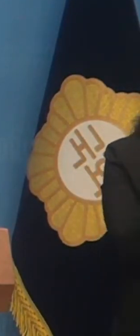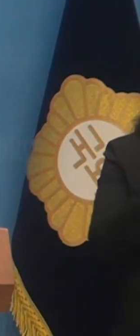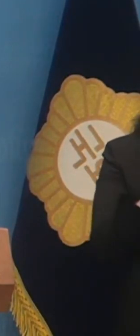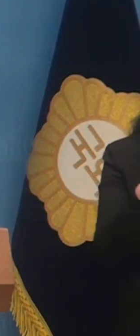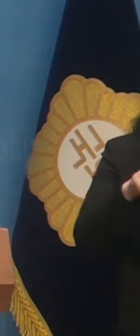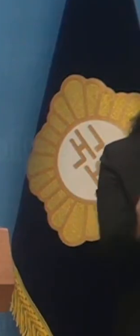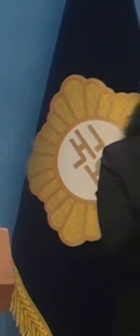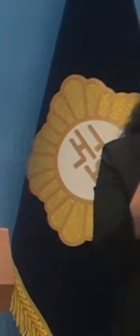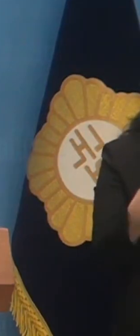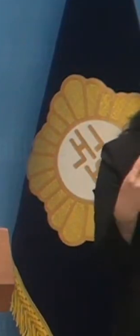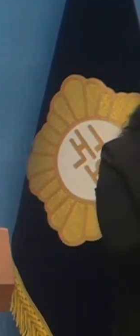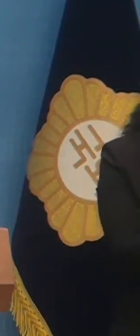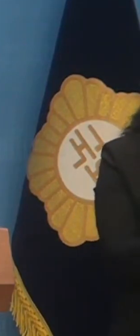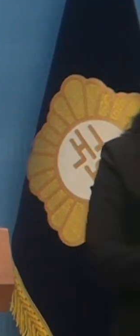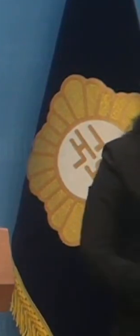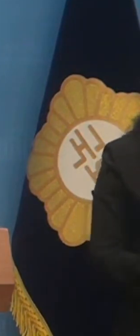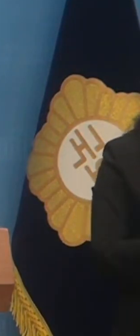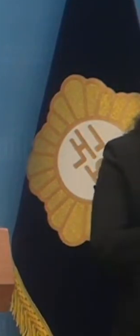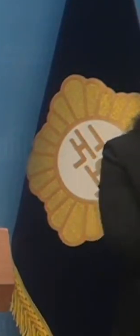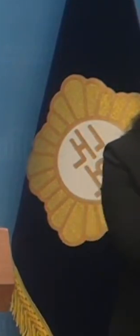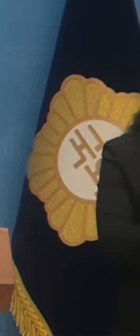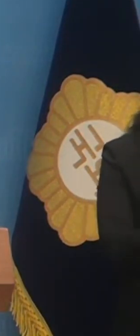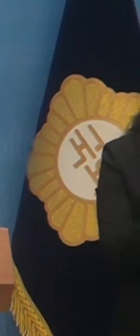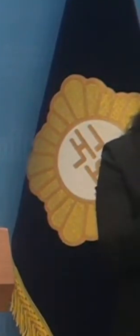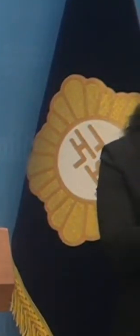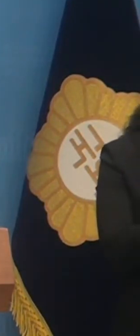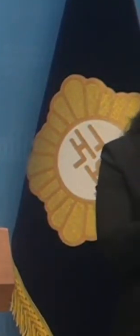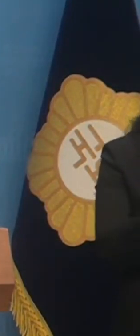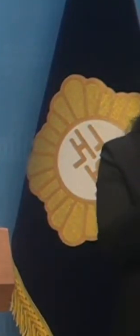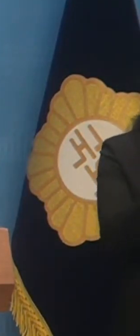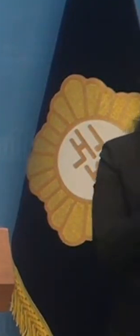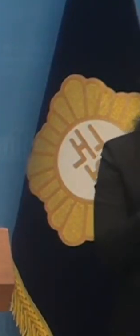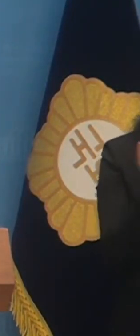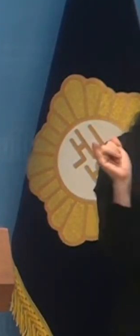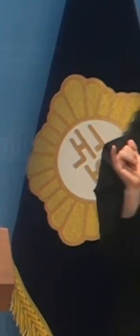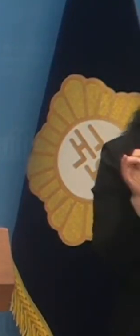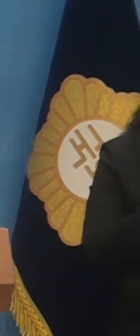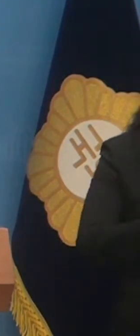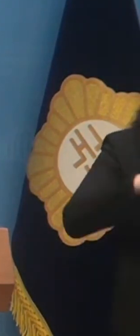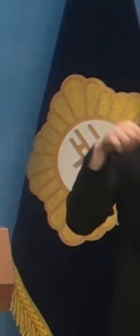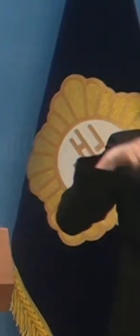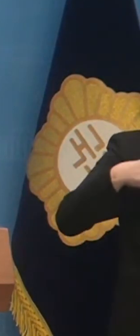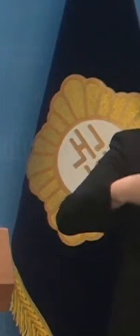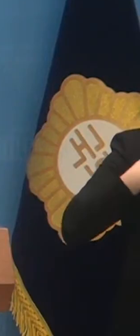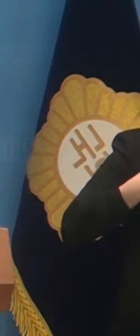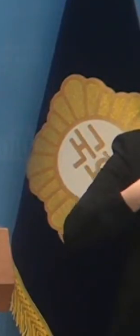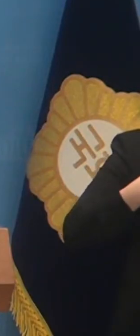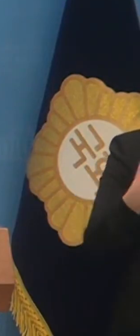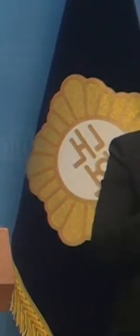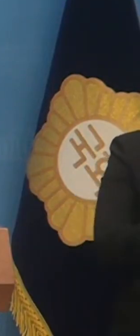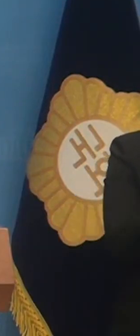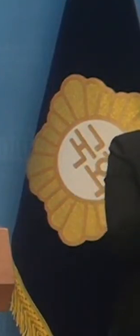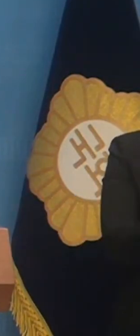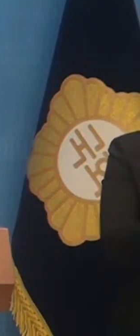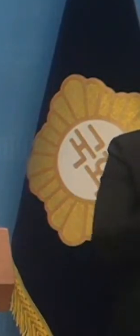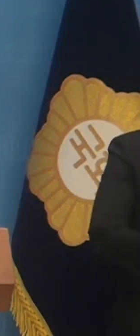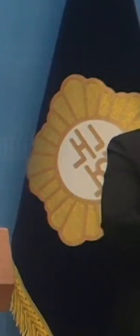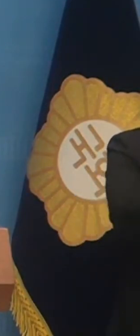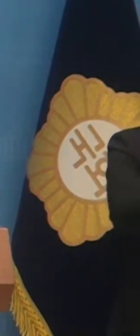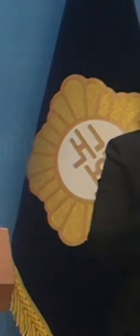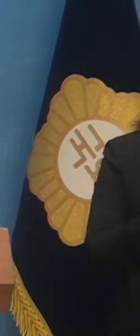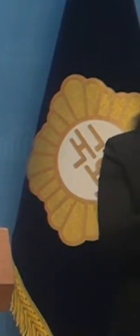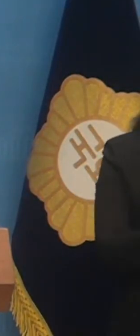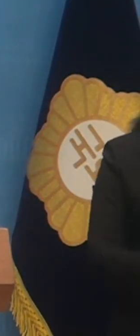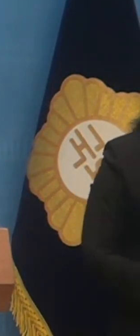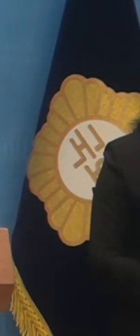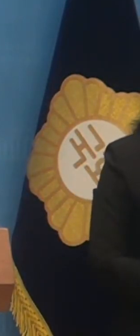시작으로 특수고용 플랫폼 노동자의 권리보장 등 노동자의 협상력을 강화하는 입법화를 단계적으로